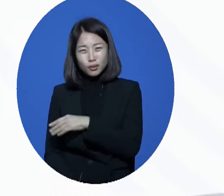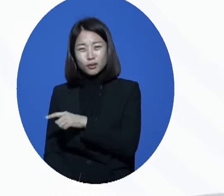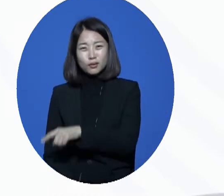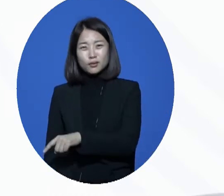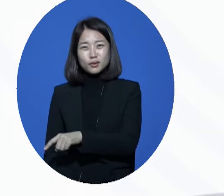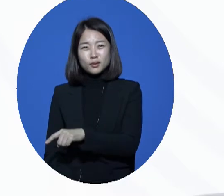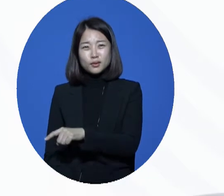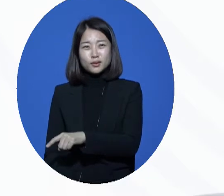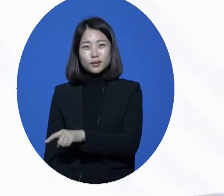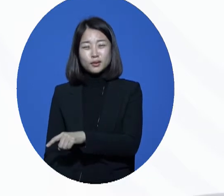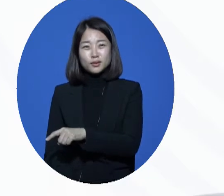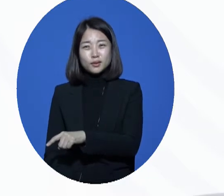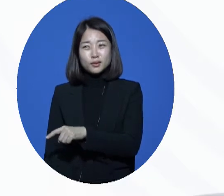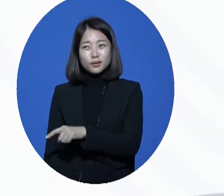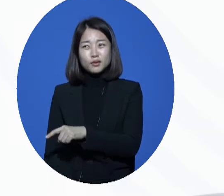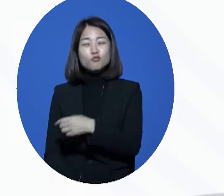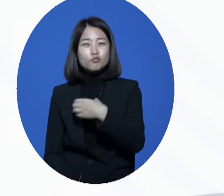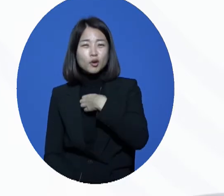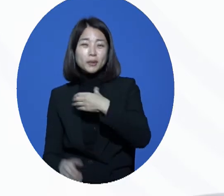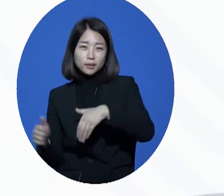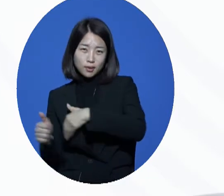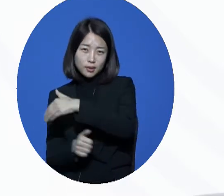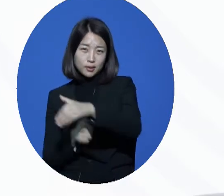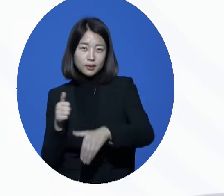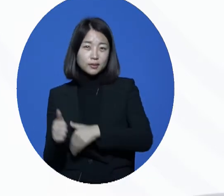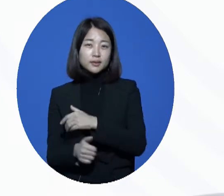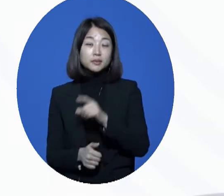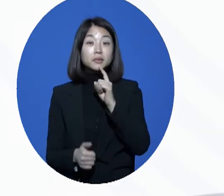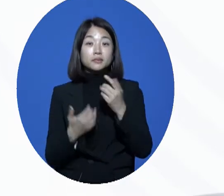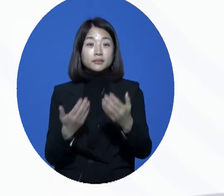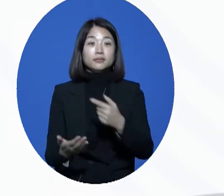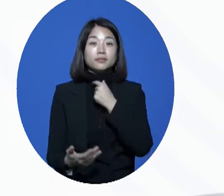있었던 오래된 재난이다라는 점을 강조하고 싶습니다.